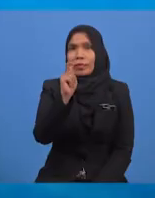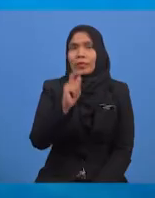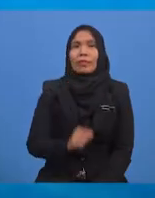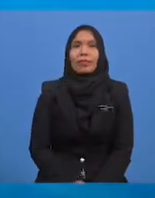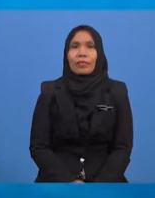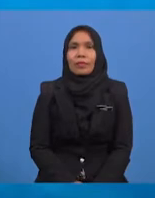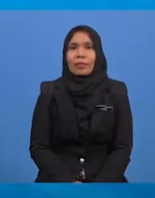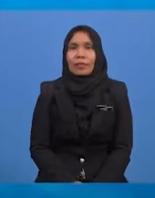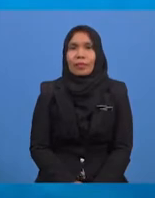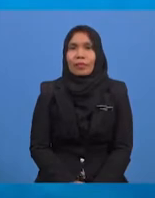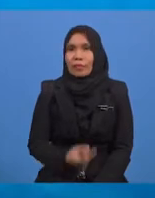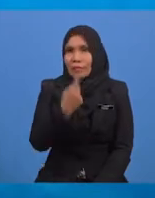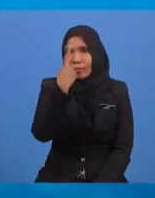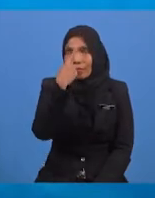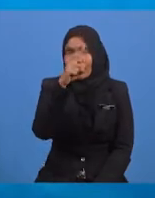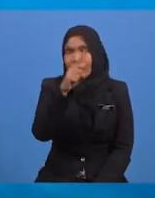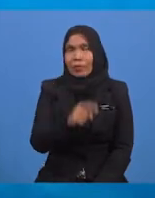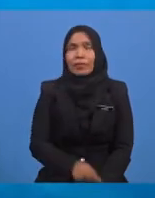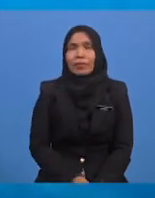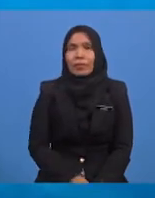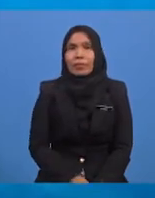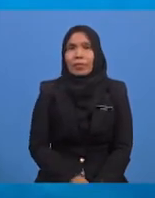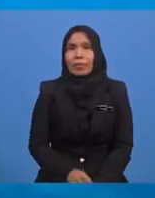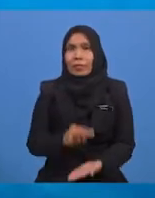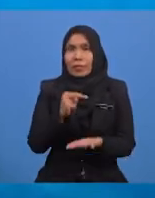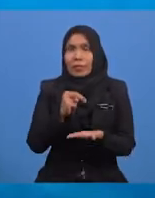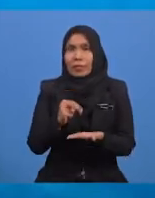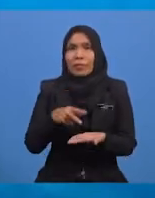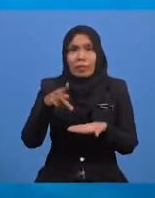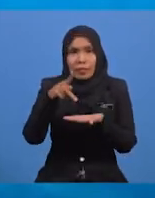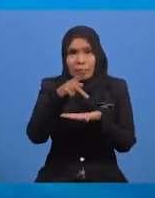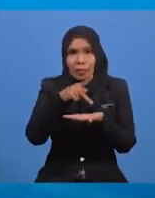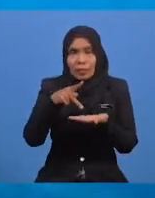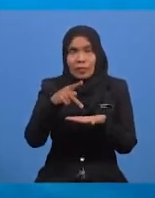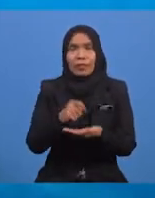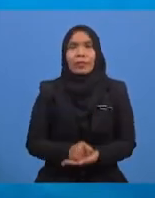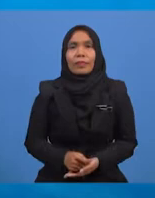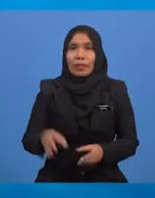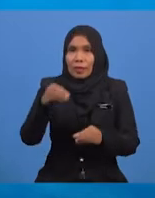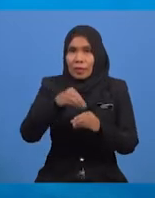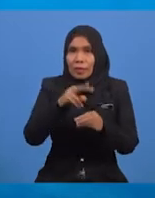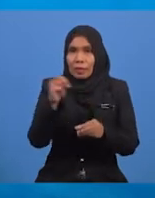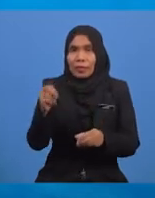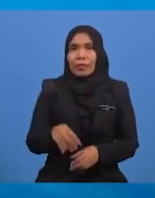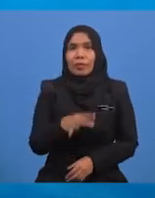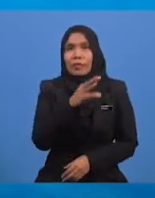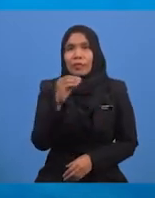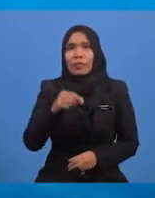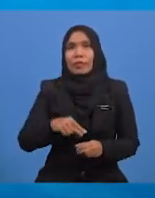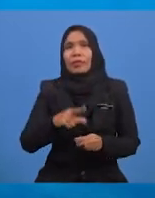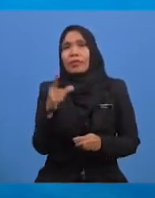Objektif bertujuan untuk menilai kesan perubahan persekitaran dalaman dan luaran yang boleh mempengaruhi